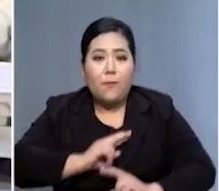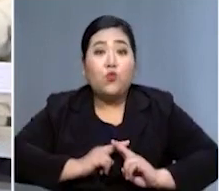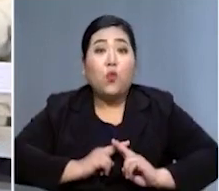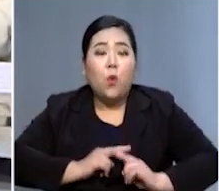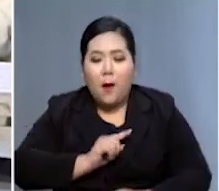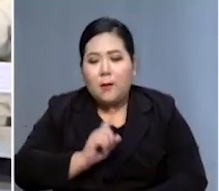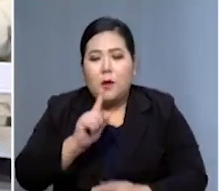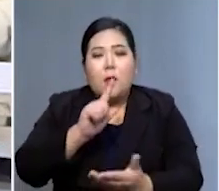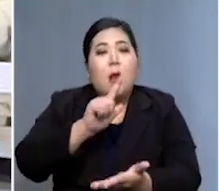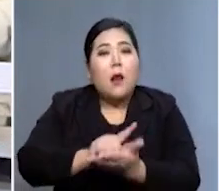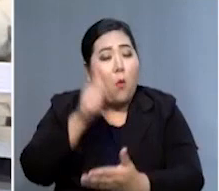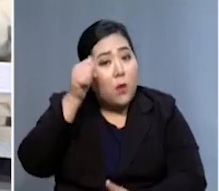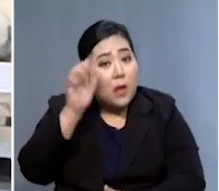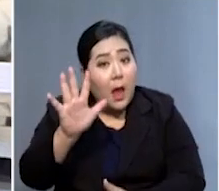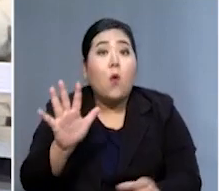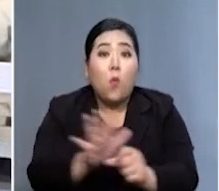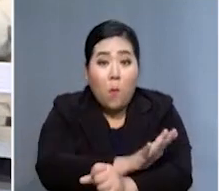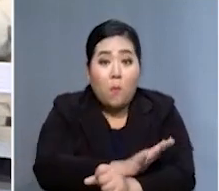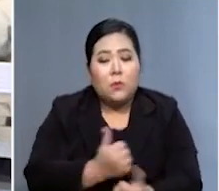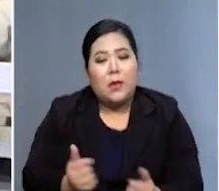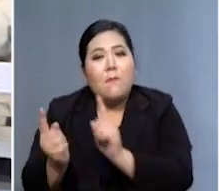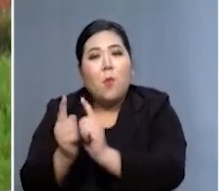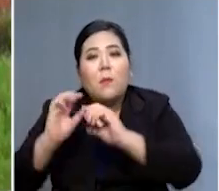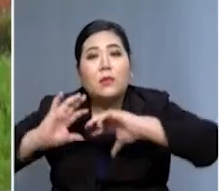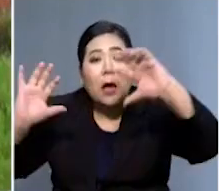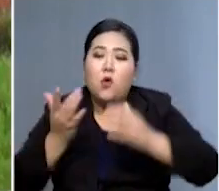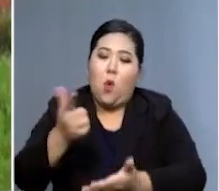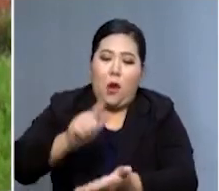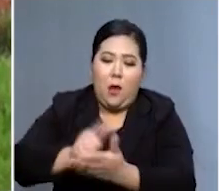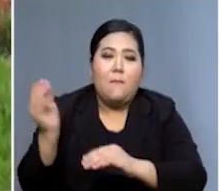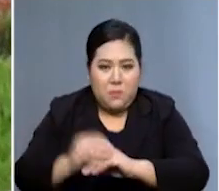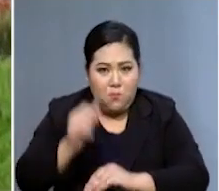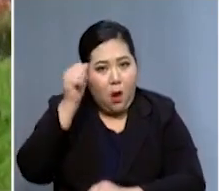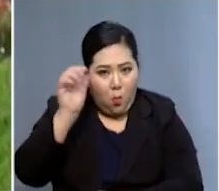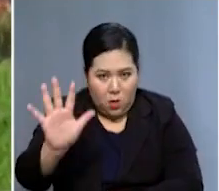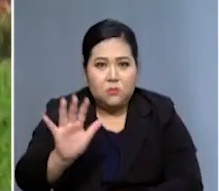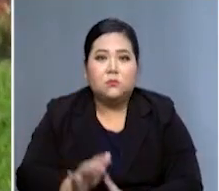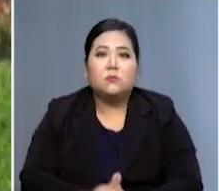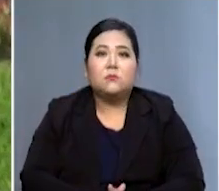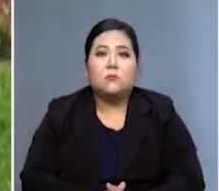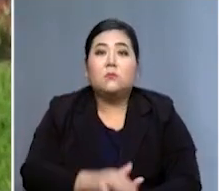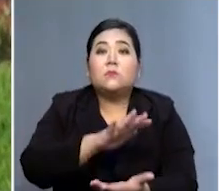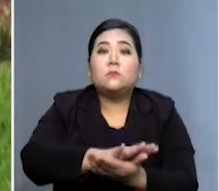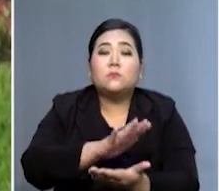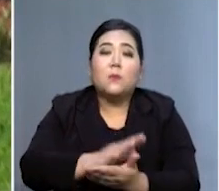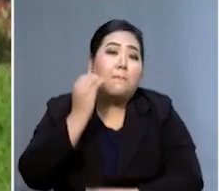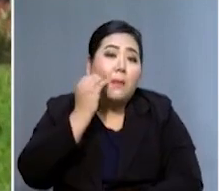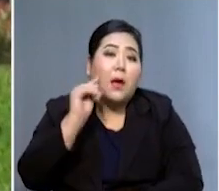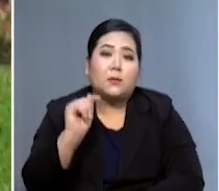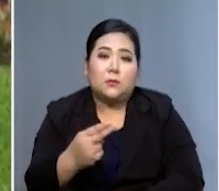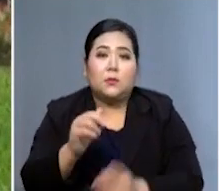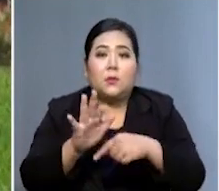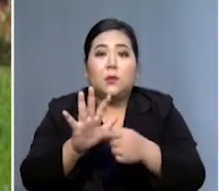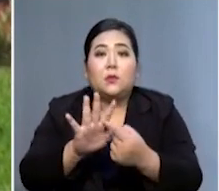ครบกำหนดลากิจ5วันแล้วก็ขอยื่นลากิจต่ออีก5วันด้วยฮะความคืบหน้ากรณีโรงเรียนบ้านท่าใหม่อำเภอท่าชน